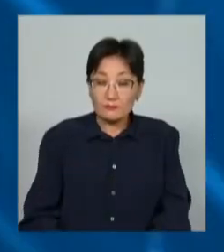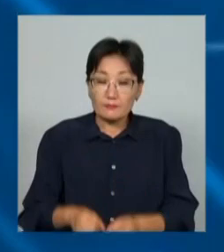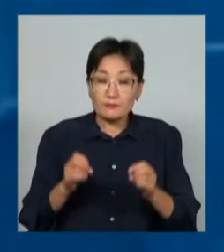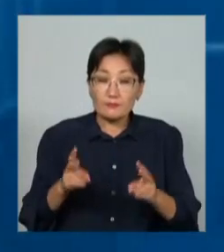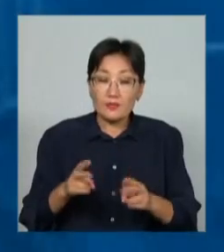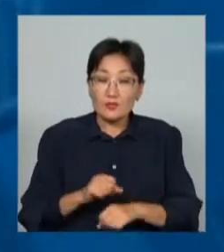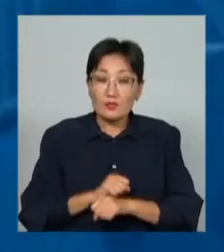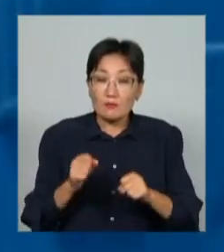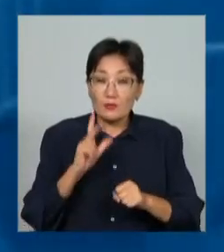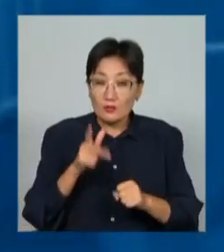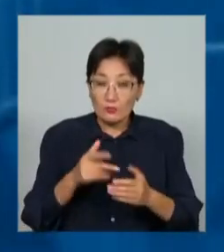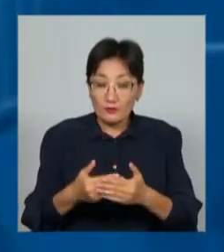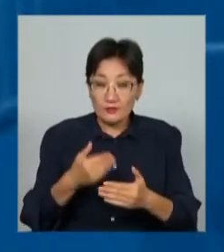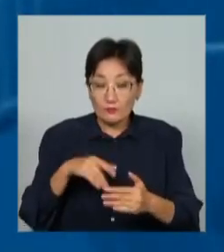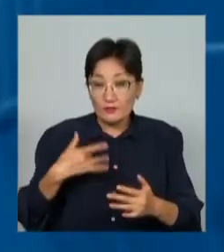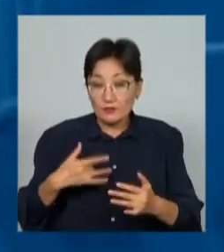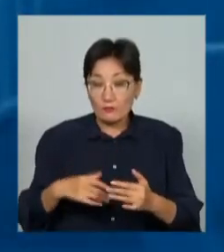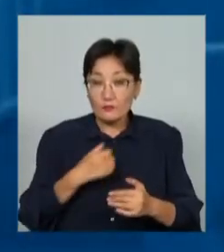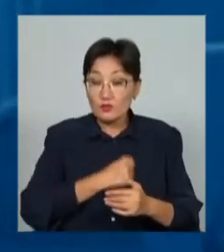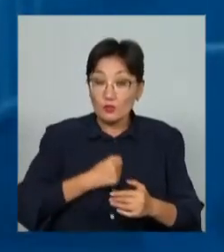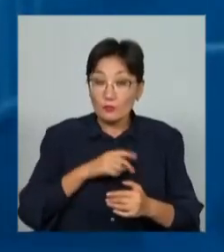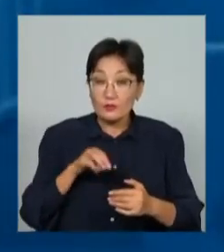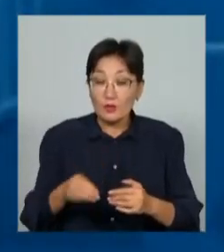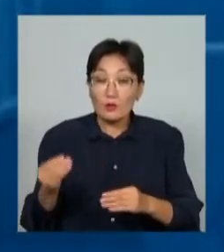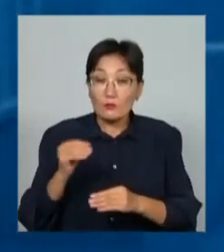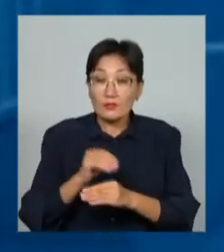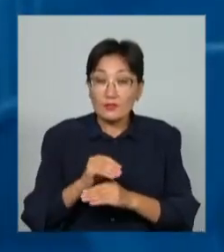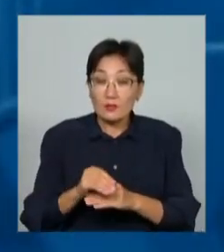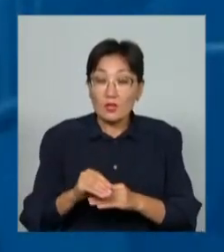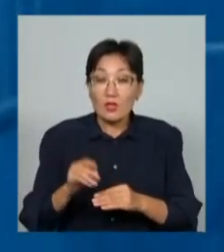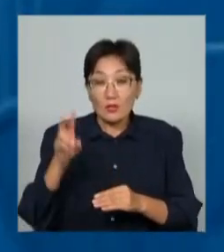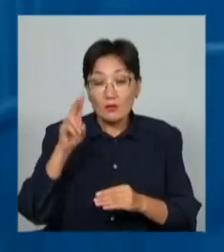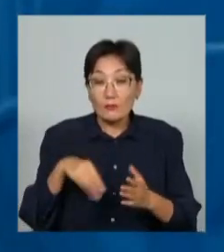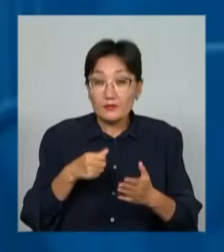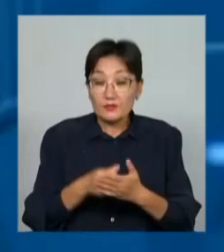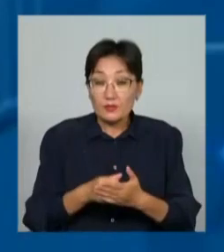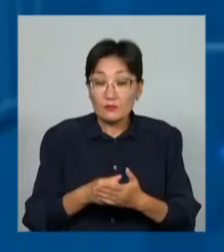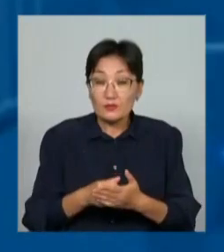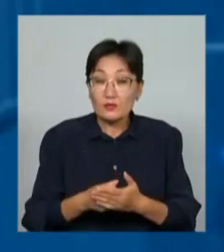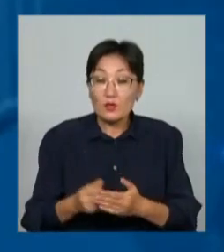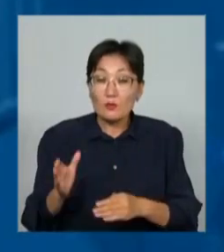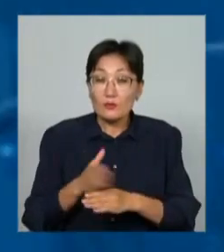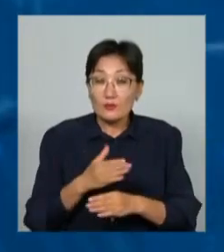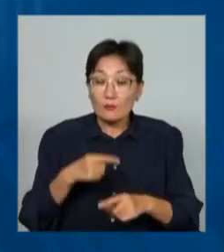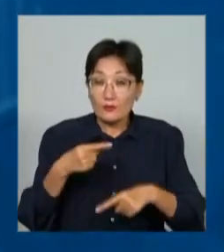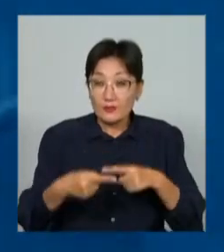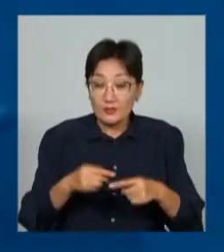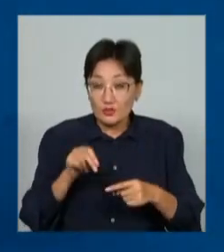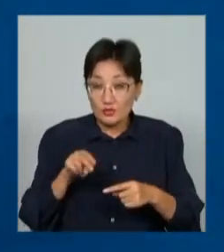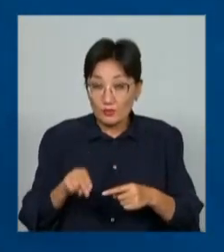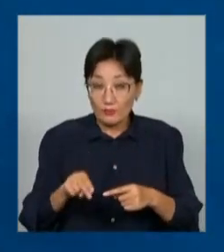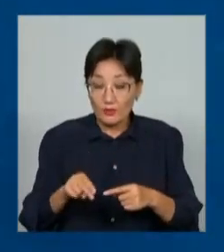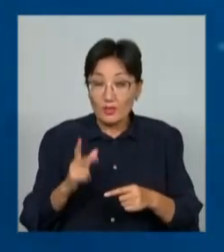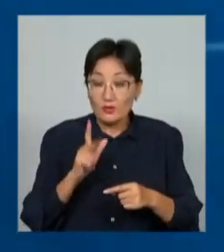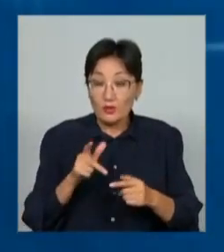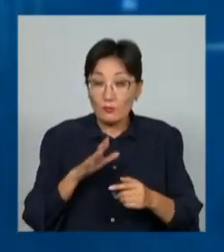Пострадавшие от взрыва трехлетней давности в Таразе возмущены тем, что вдобавок к кварплате им стали приходить счета за ликвидацию последствий ЧП.